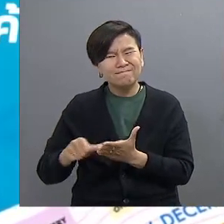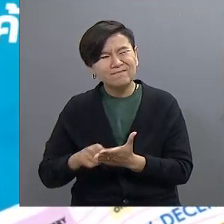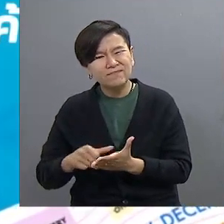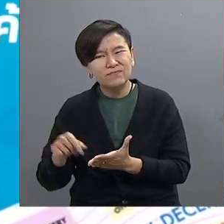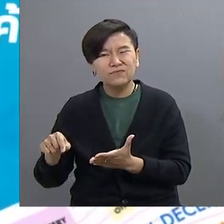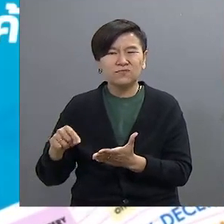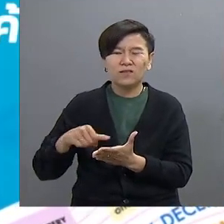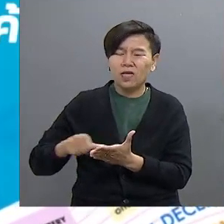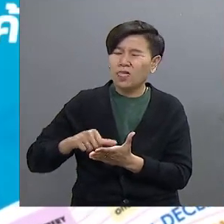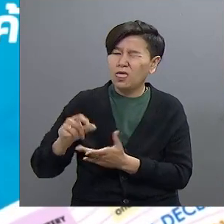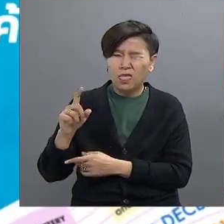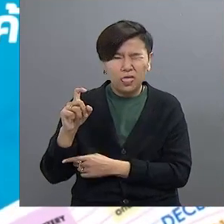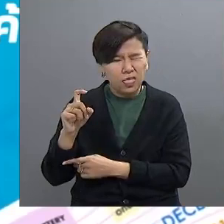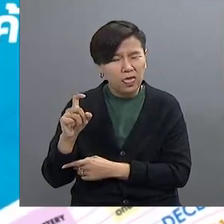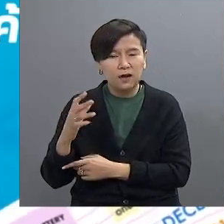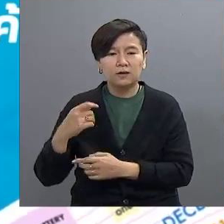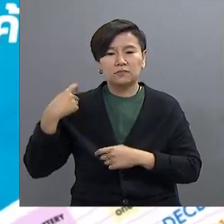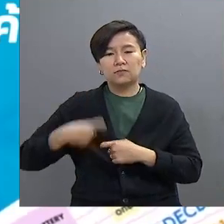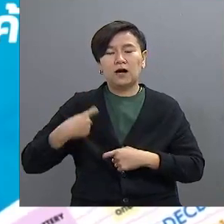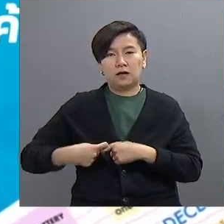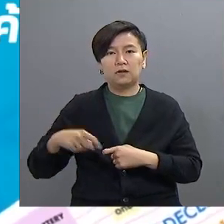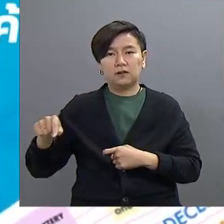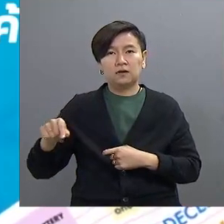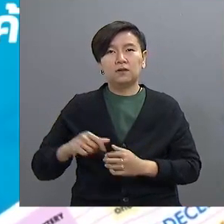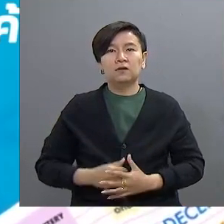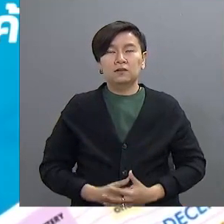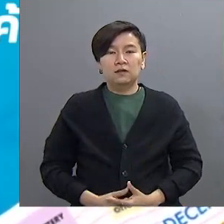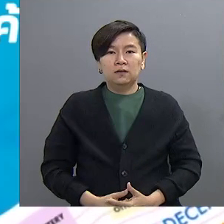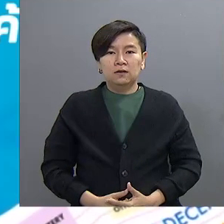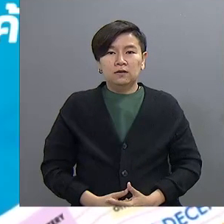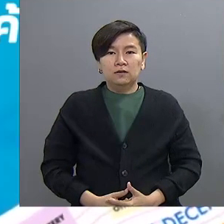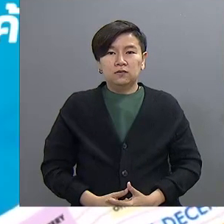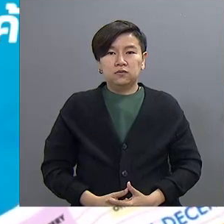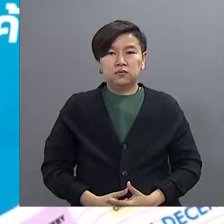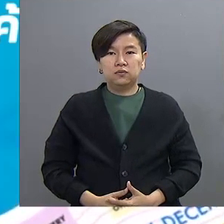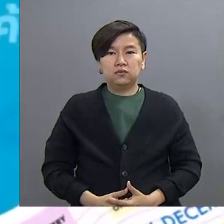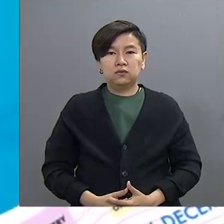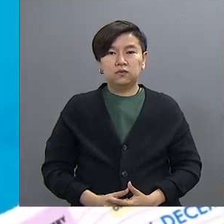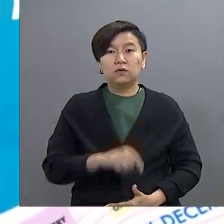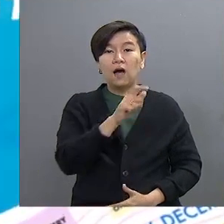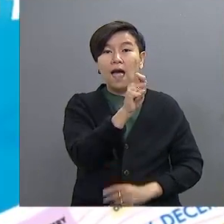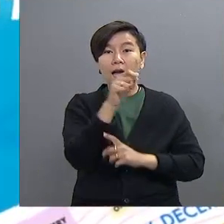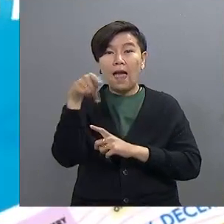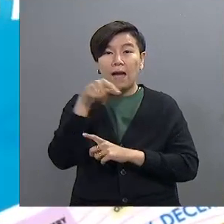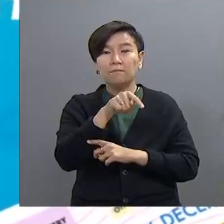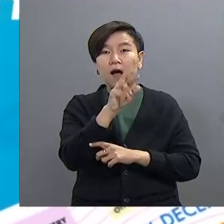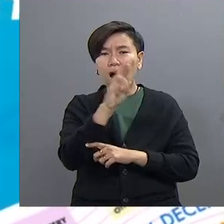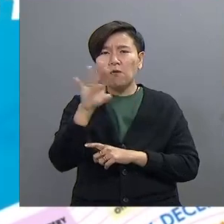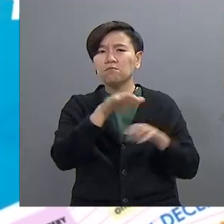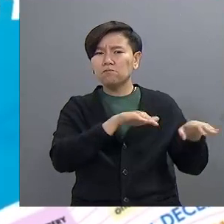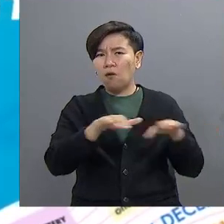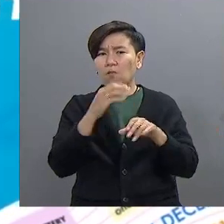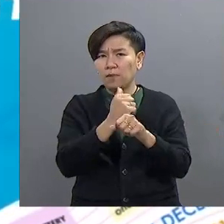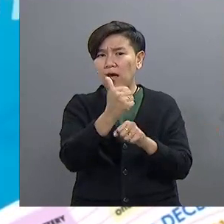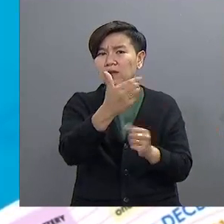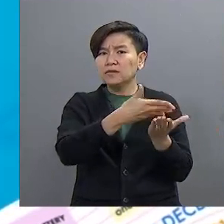ได้เลยอ่ะนะคะแล้วระบบเนี่ยเขาบอกว่ามีความพร้อมกับผู้ที่ต้องการซื้อสลากสามารถซื้อได้นะแล้วก็เอาไปขึ้นได้นะกร